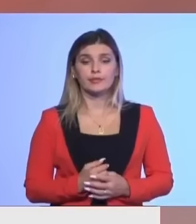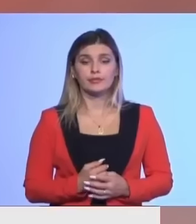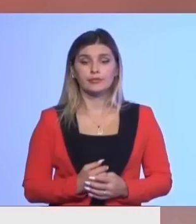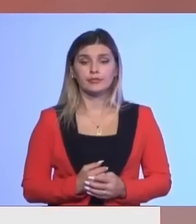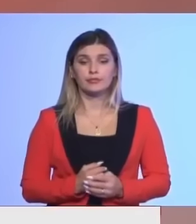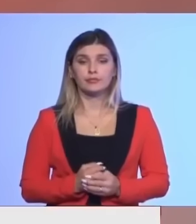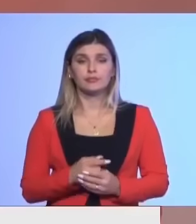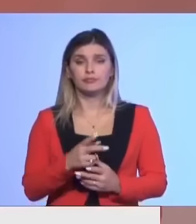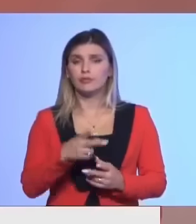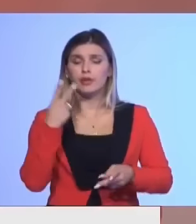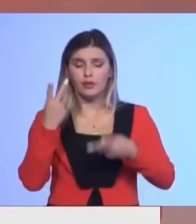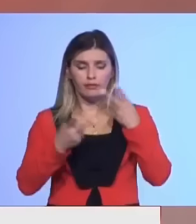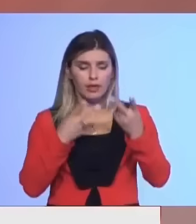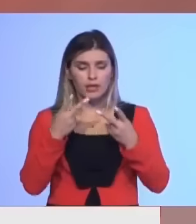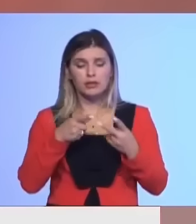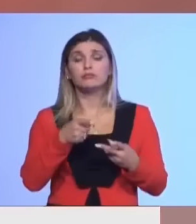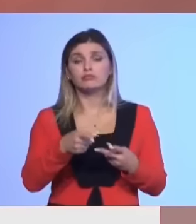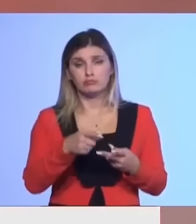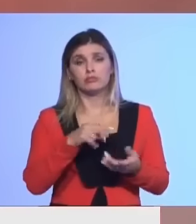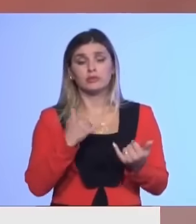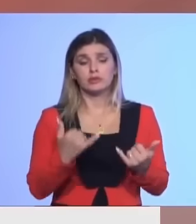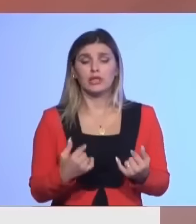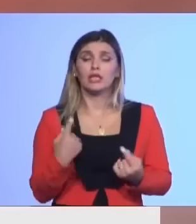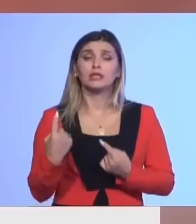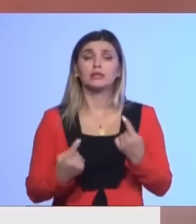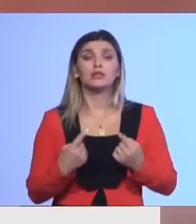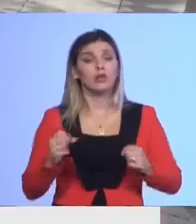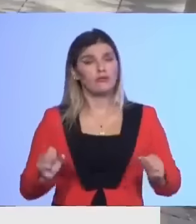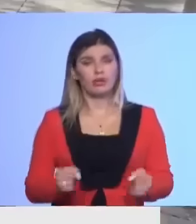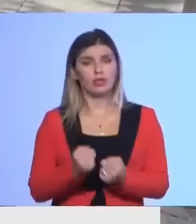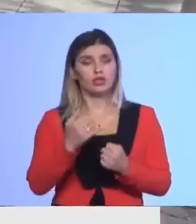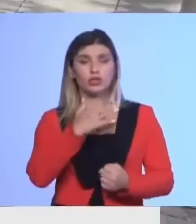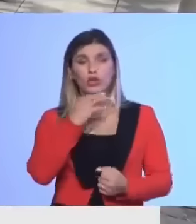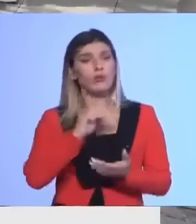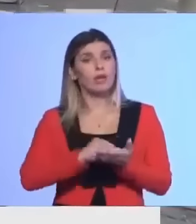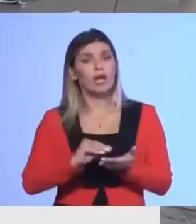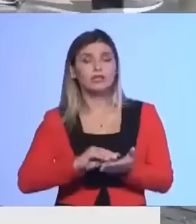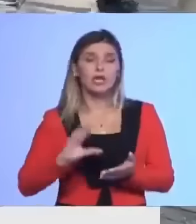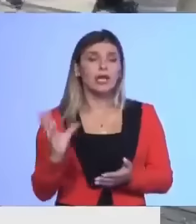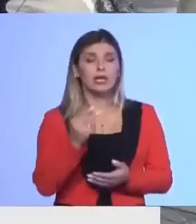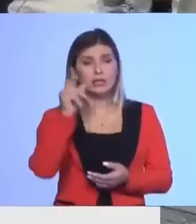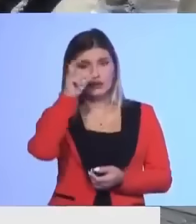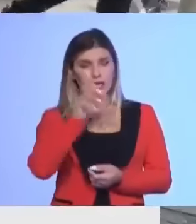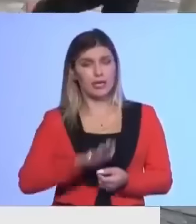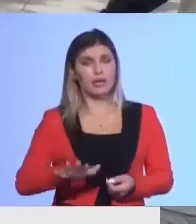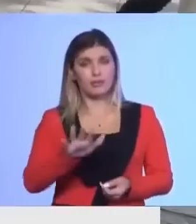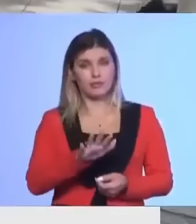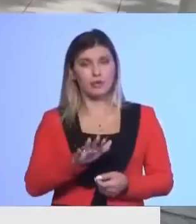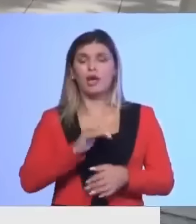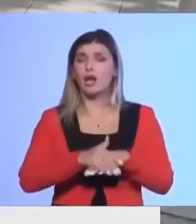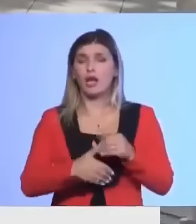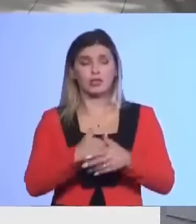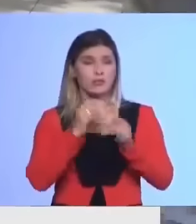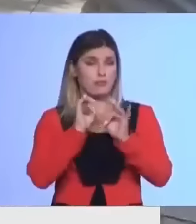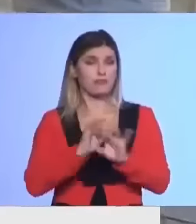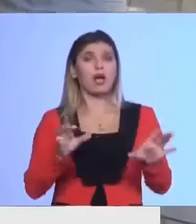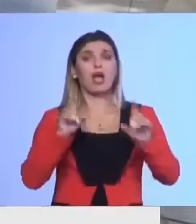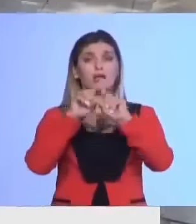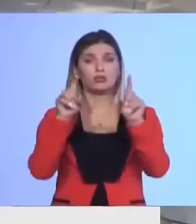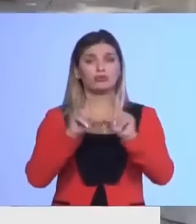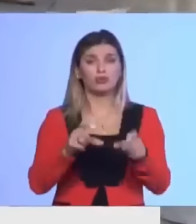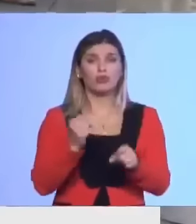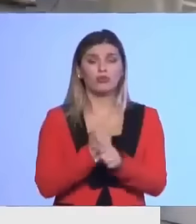Sipas vlerësimeve, kjo është një nga periudhat më të vështira për aktivistët dhe gazetarët e pavarur në Serbi. Të pakënaqur me punën e